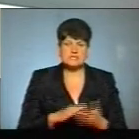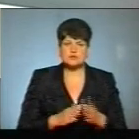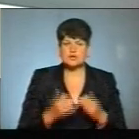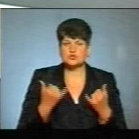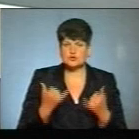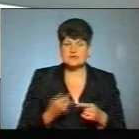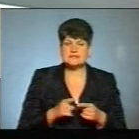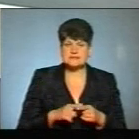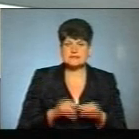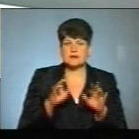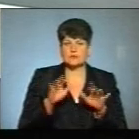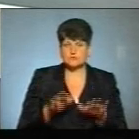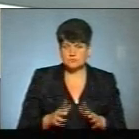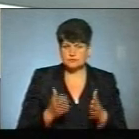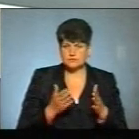це все-таки IT,